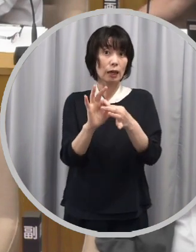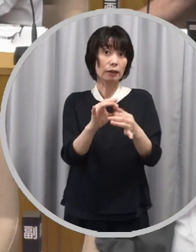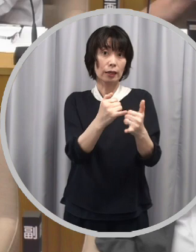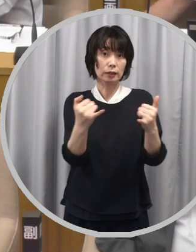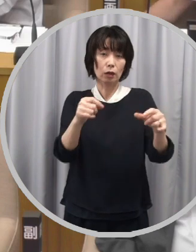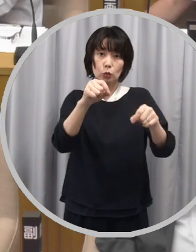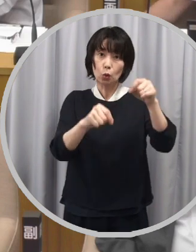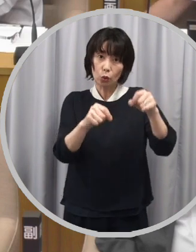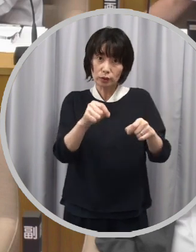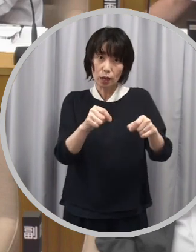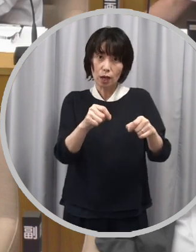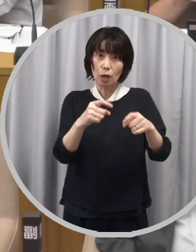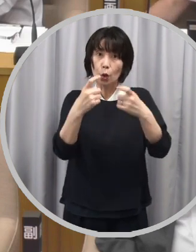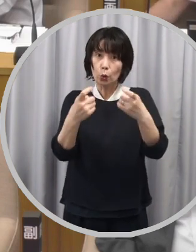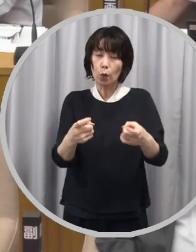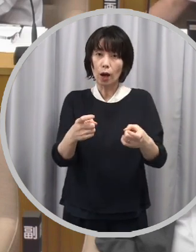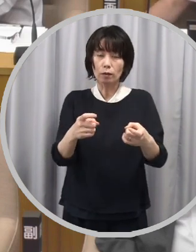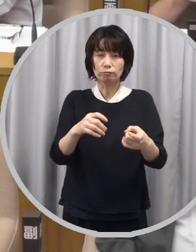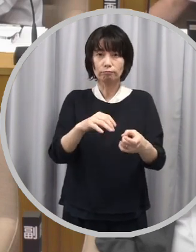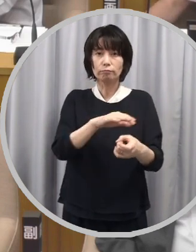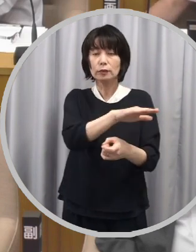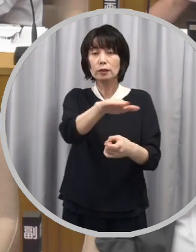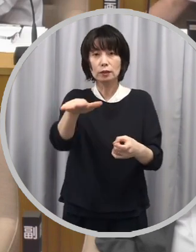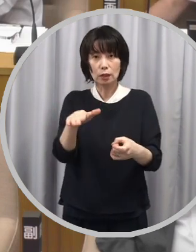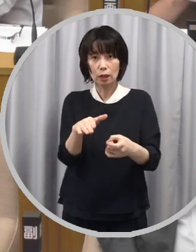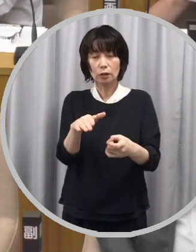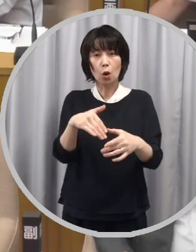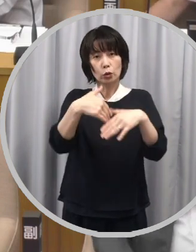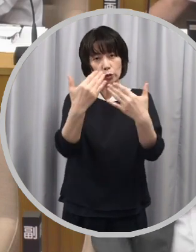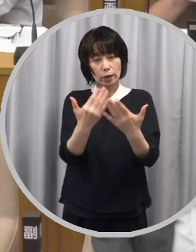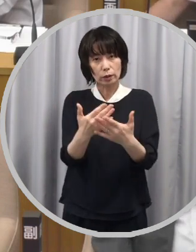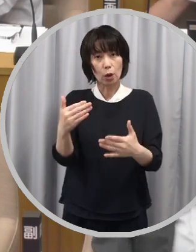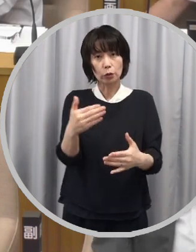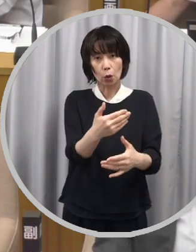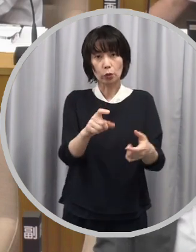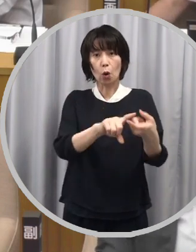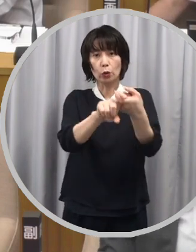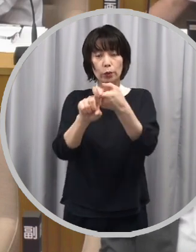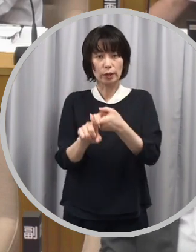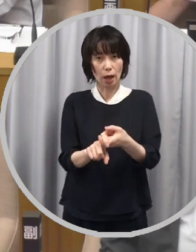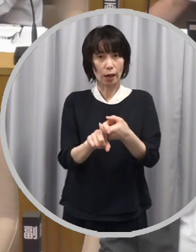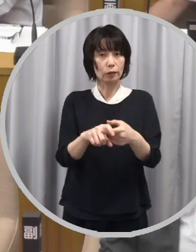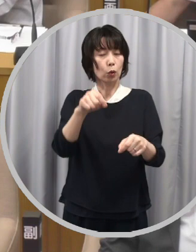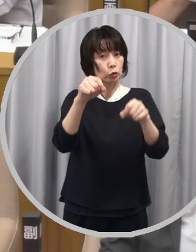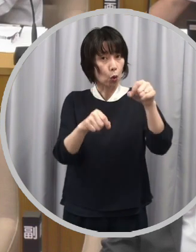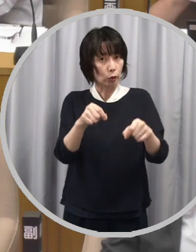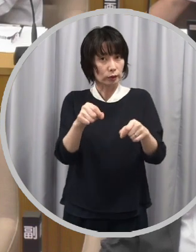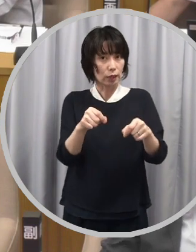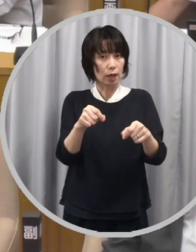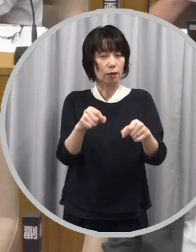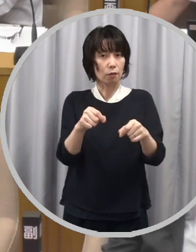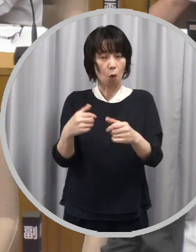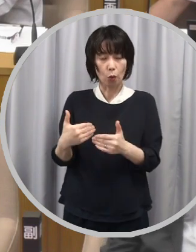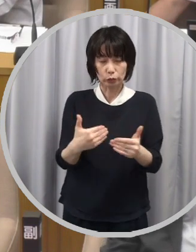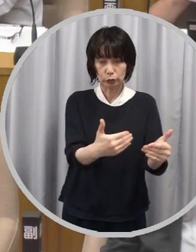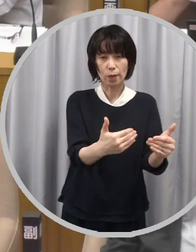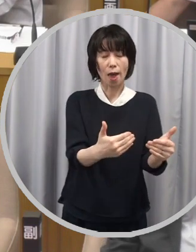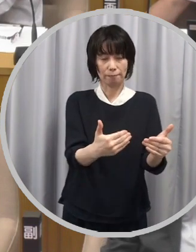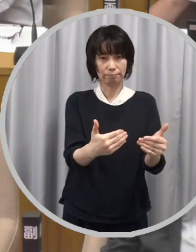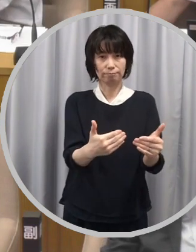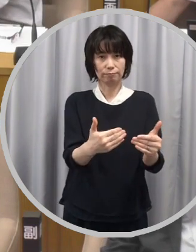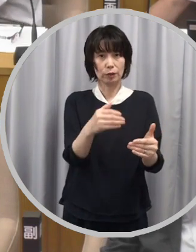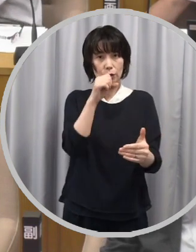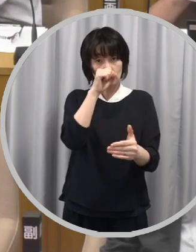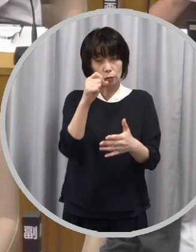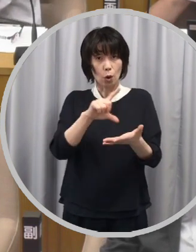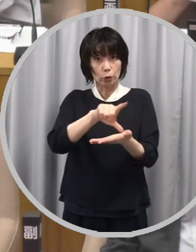整は石狩湾周辺で操業するすべての漁業協同組合との調整を鋭意進め、有望